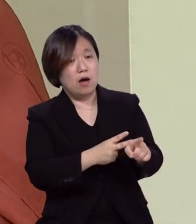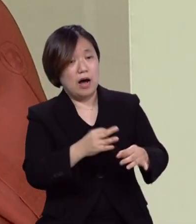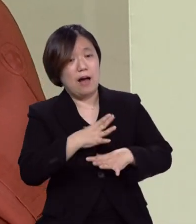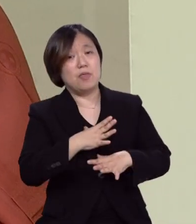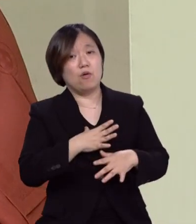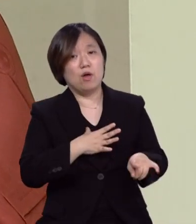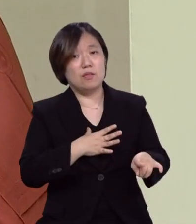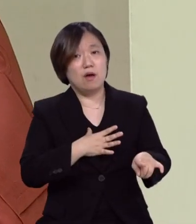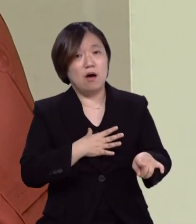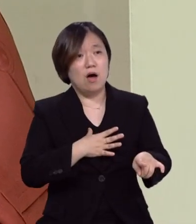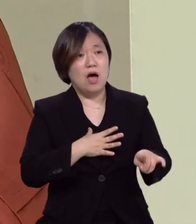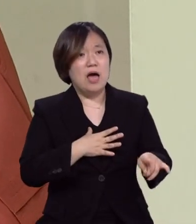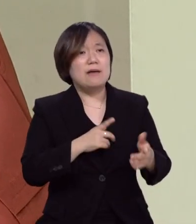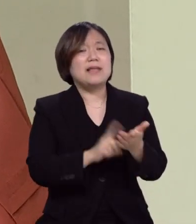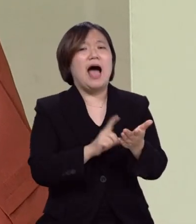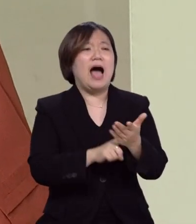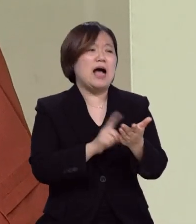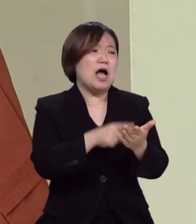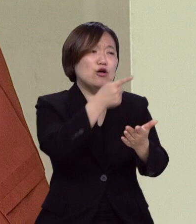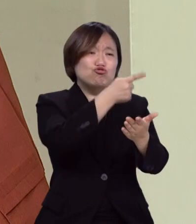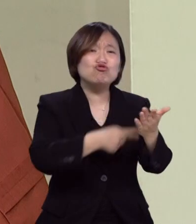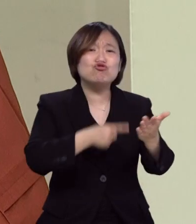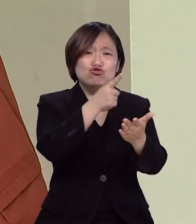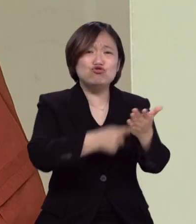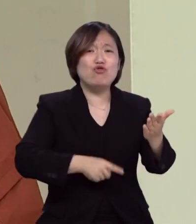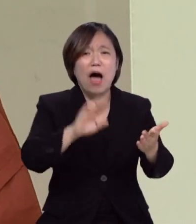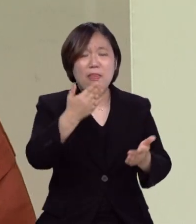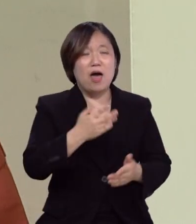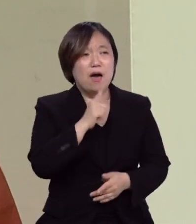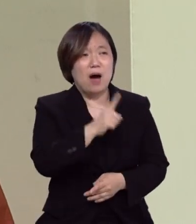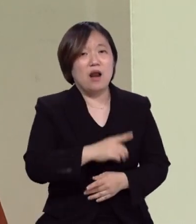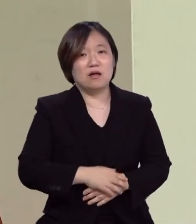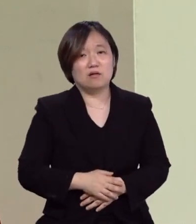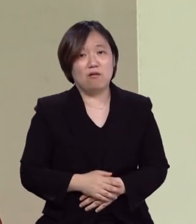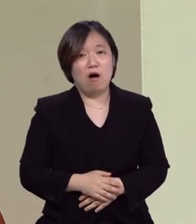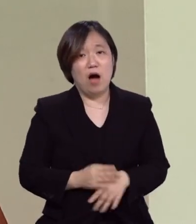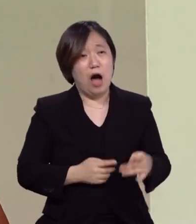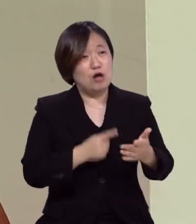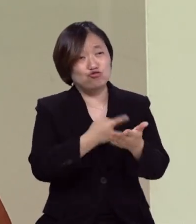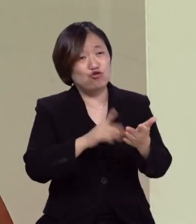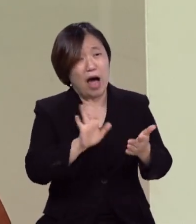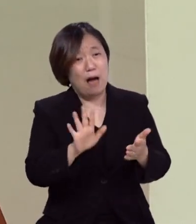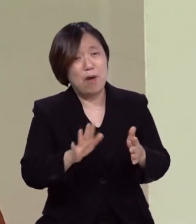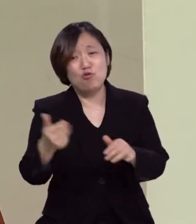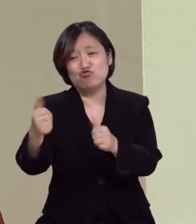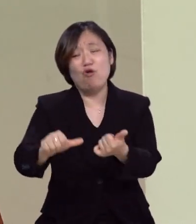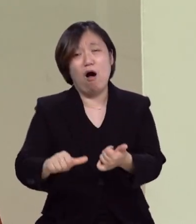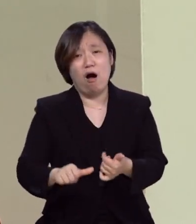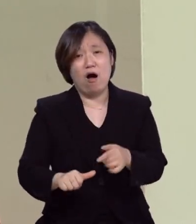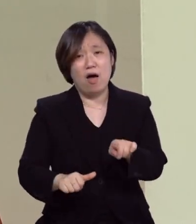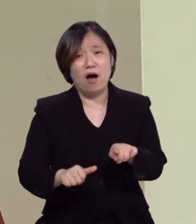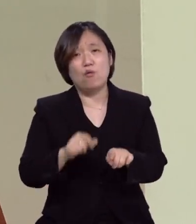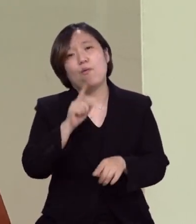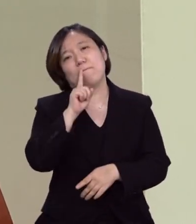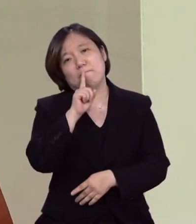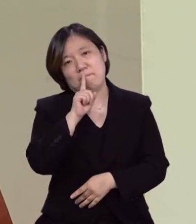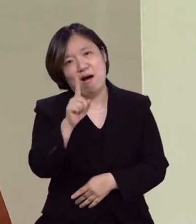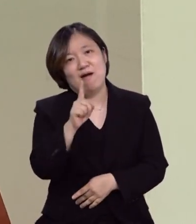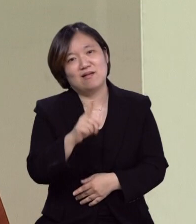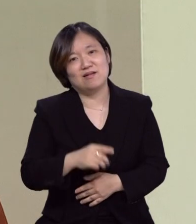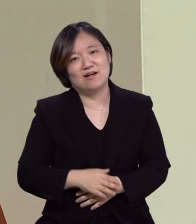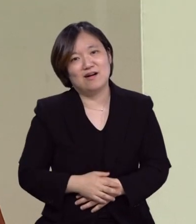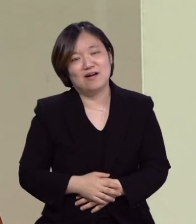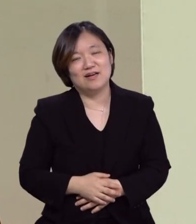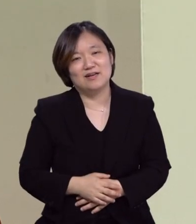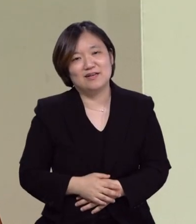수술하지 않습니다 죽습니다 관장 수술해야 됩니다 얼마 후에 죽습니다라는 그런 깜짝